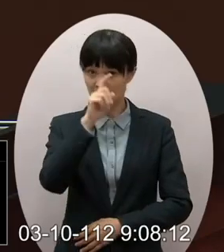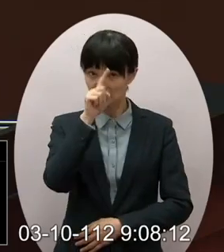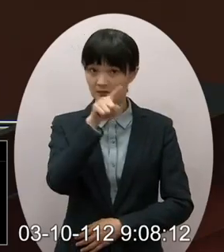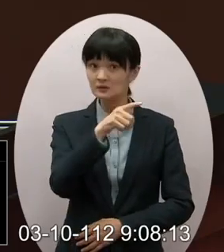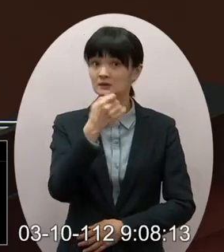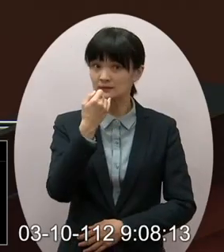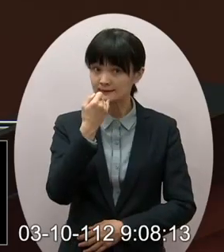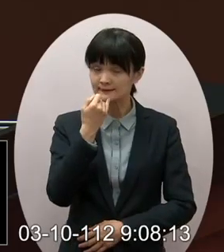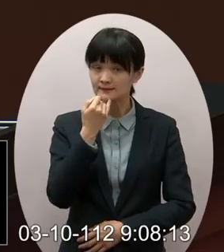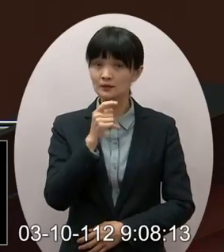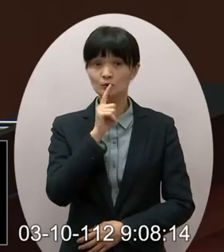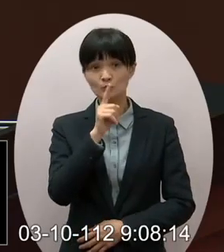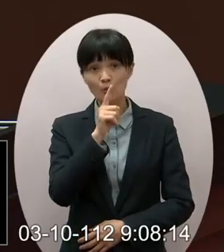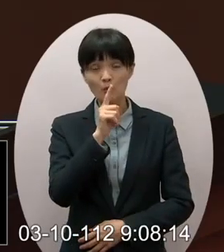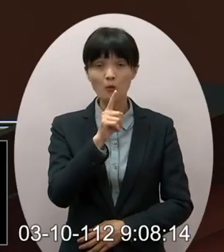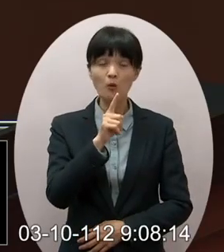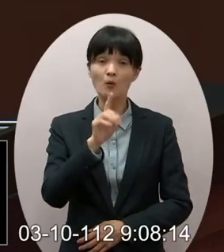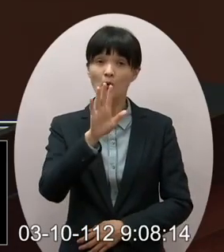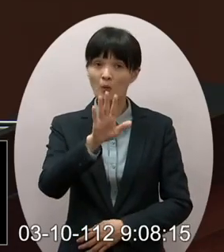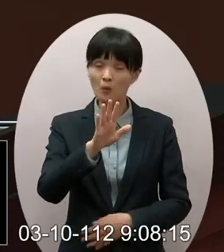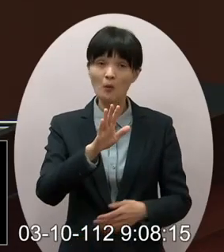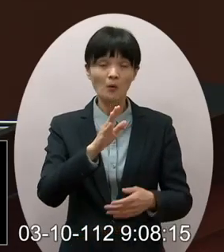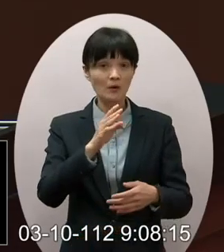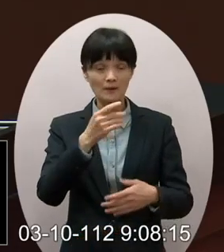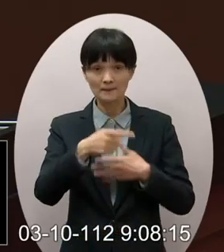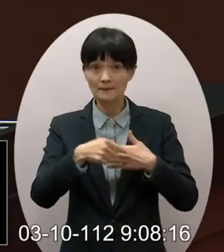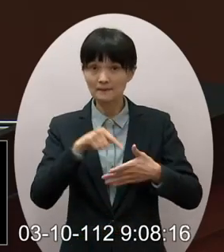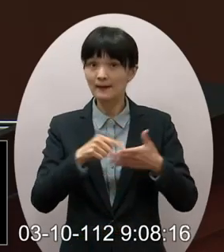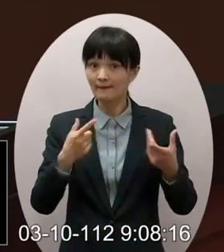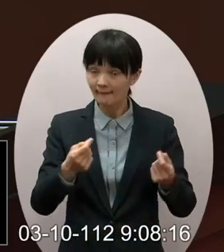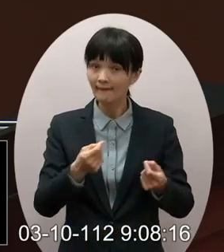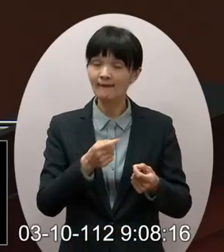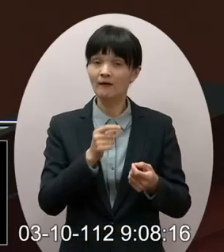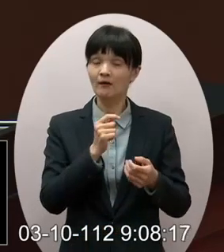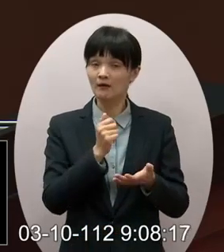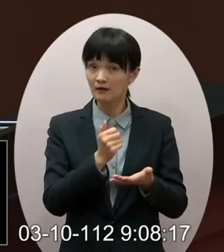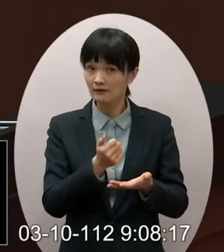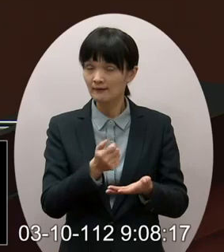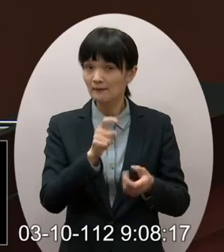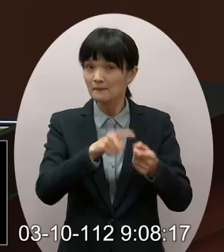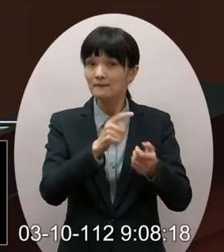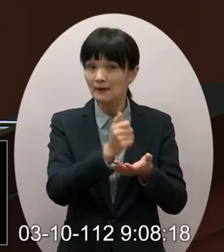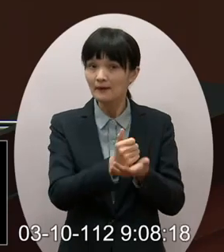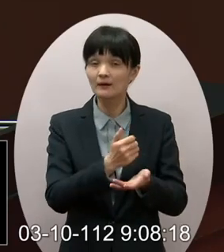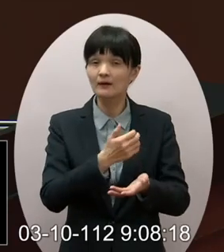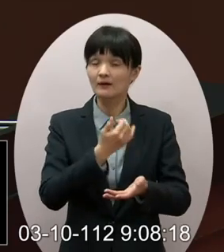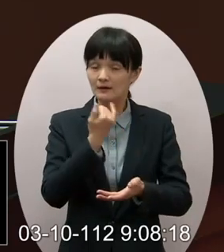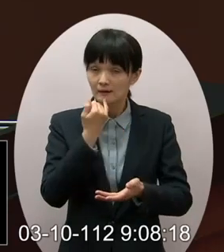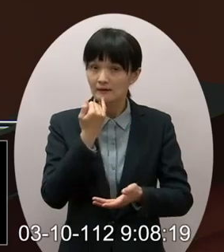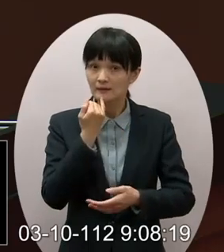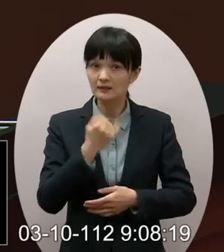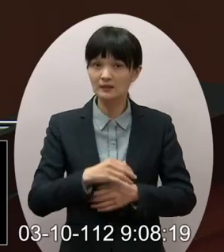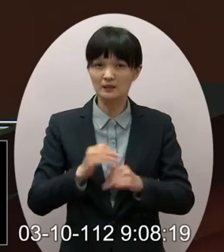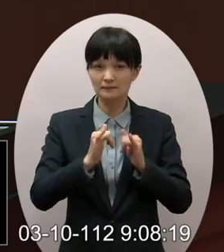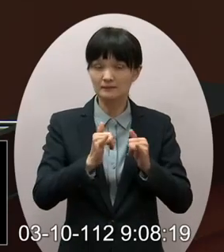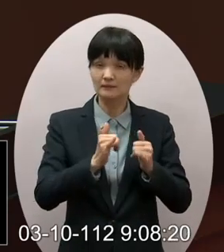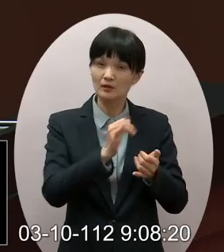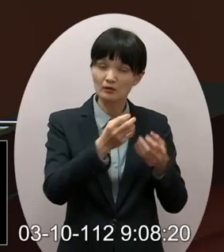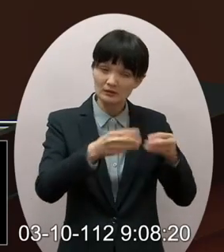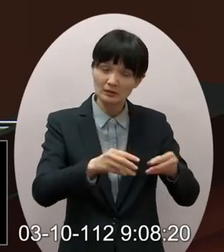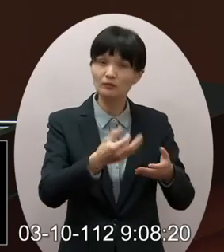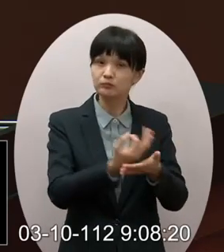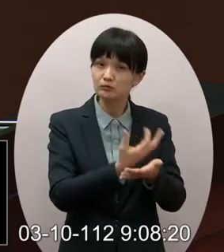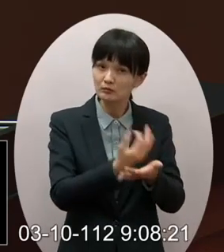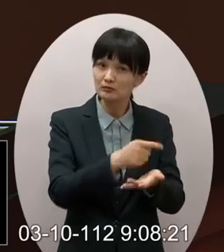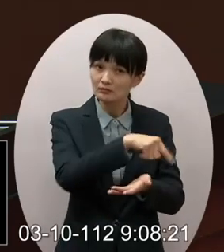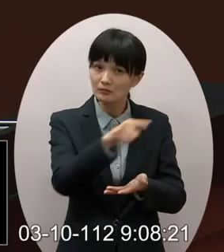可以说到做到，温柔坚韧，态度最重要。民生问题，请赶快提出办法，